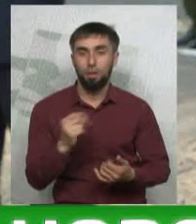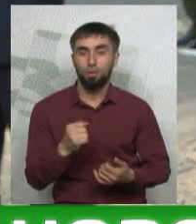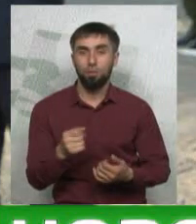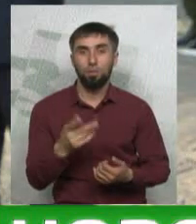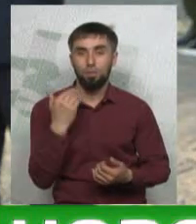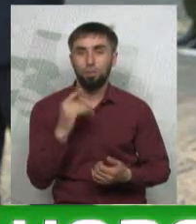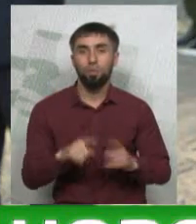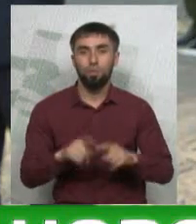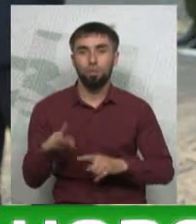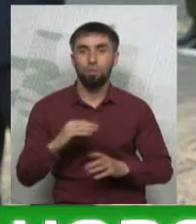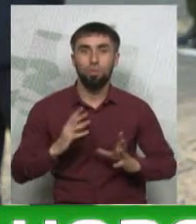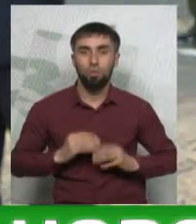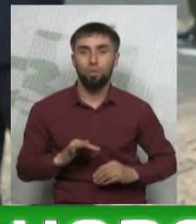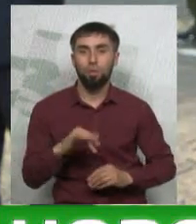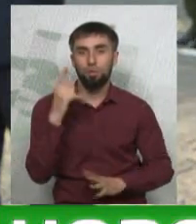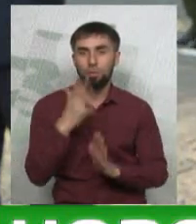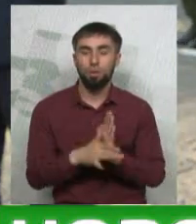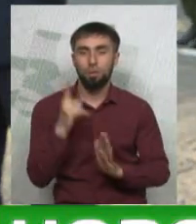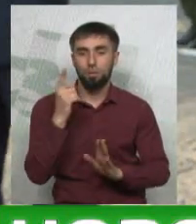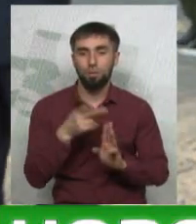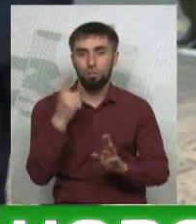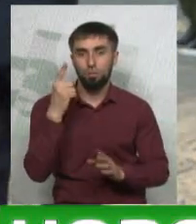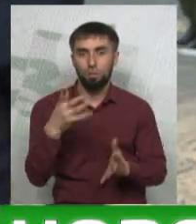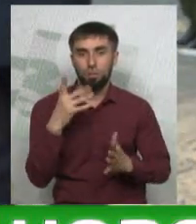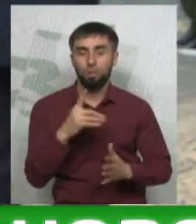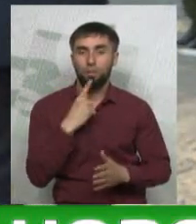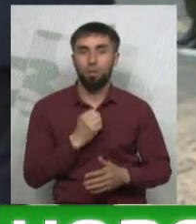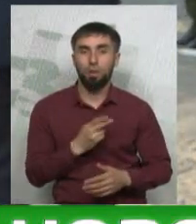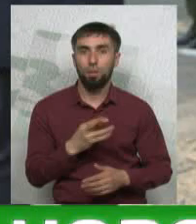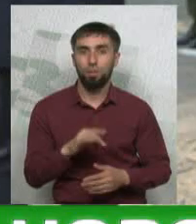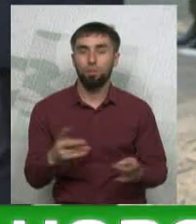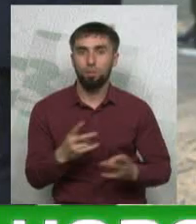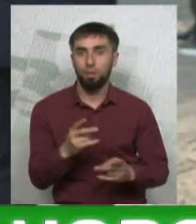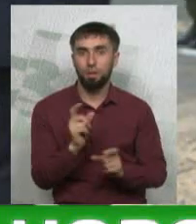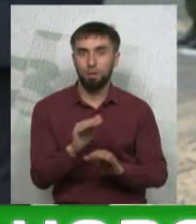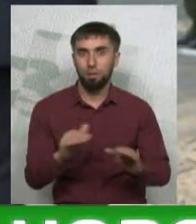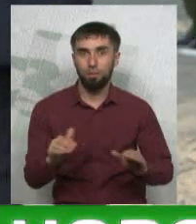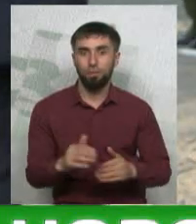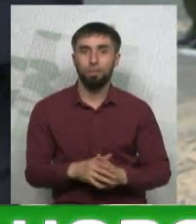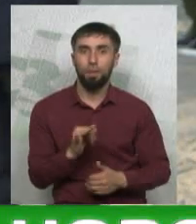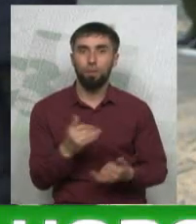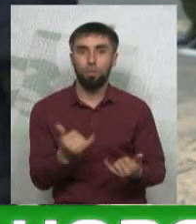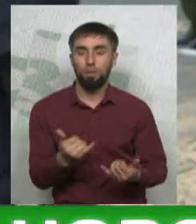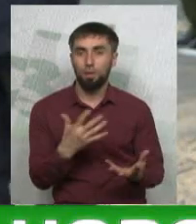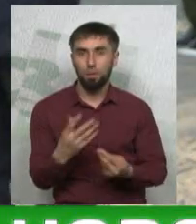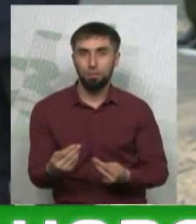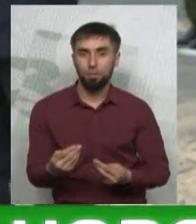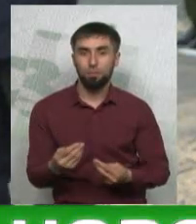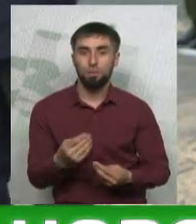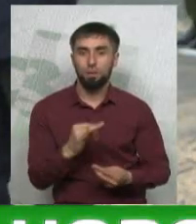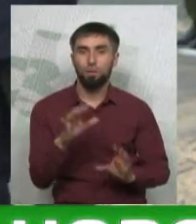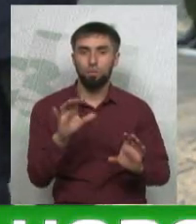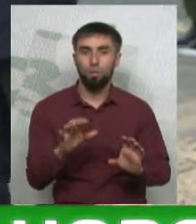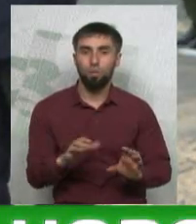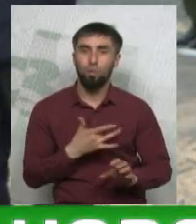что родители успокоились, они понимают и осознают, что, во-первых, военные билеты нужны ребятам. На сегодняшний день и